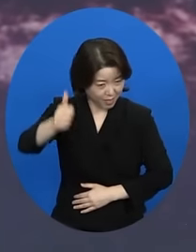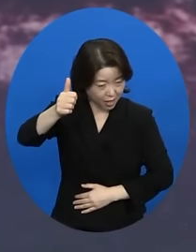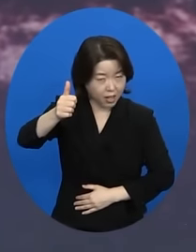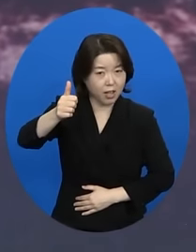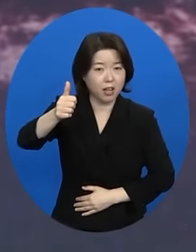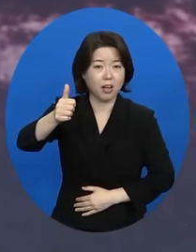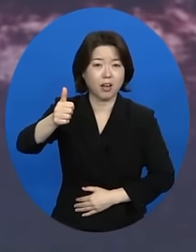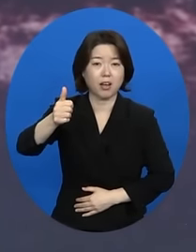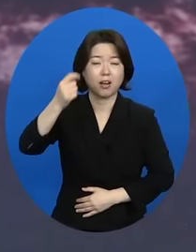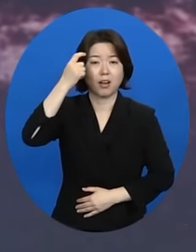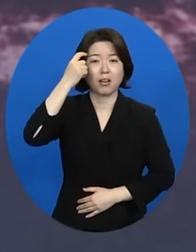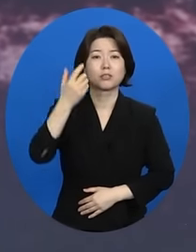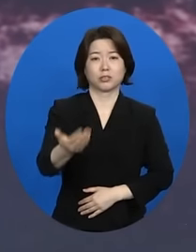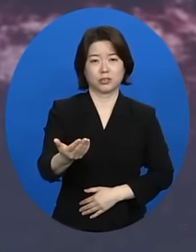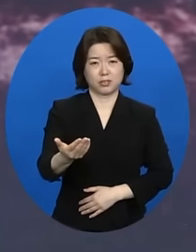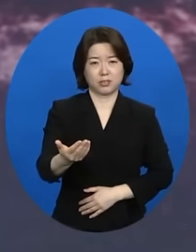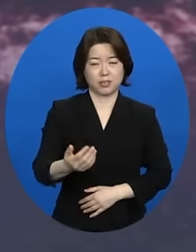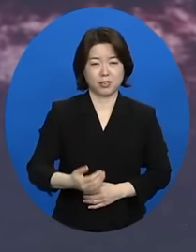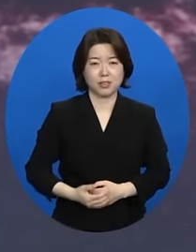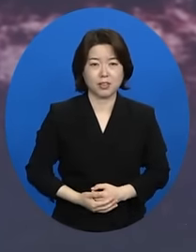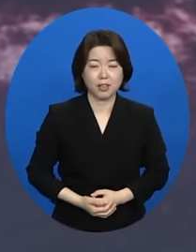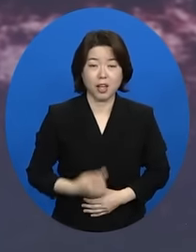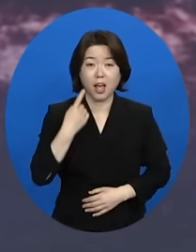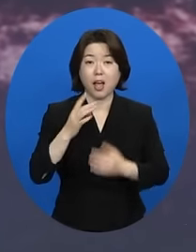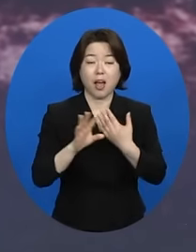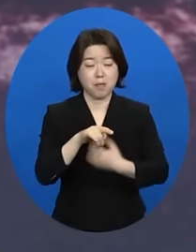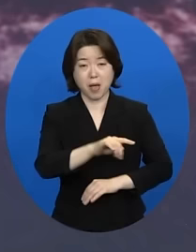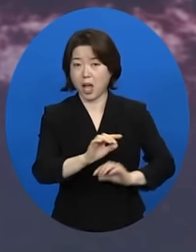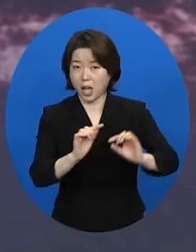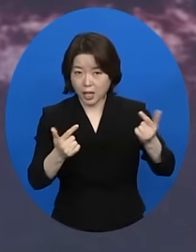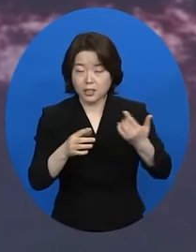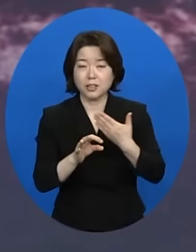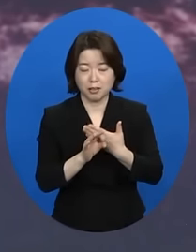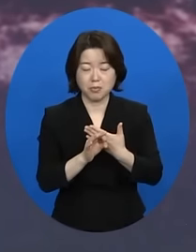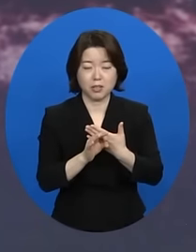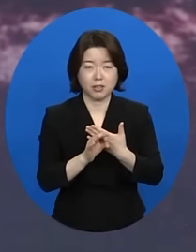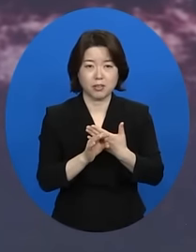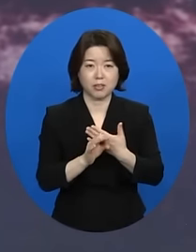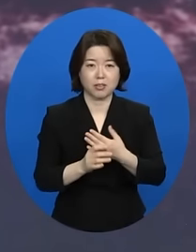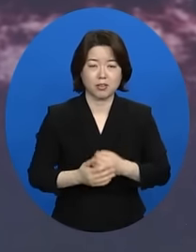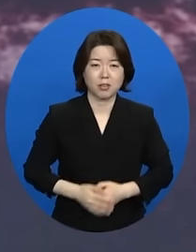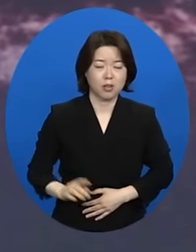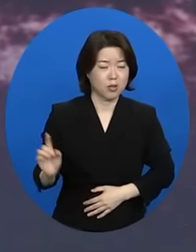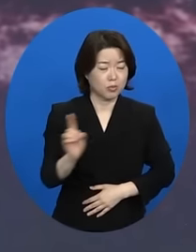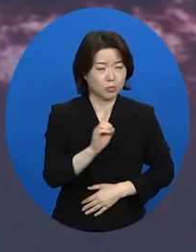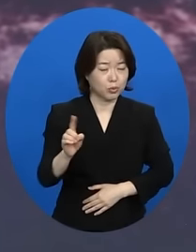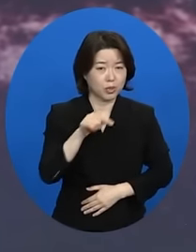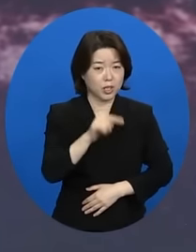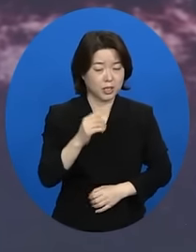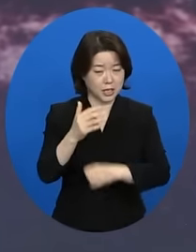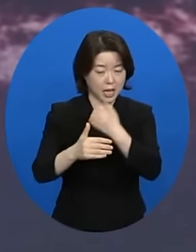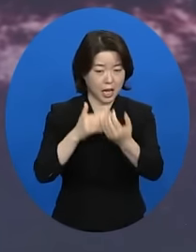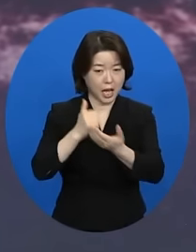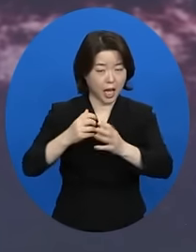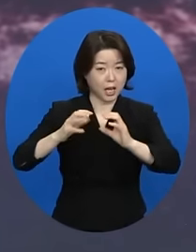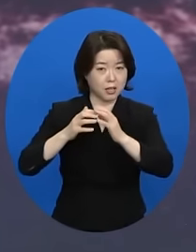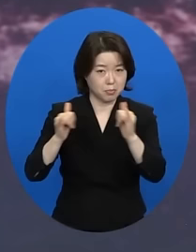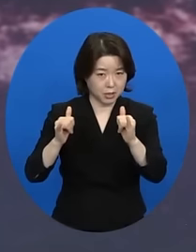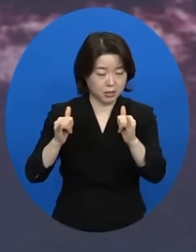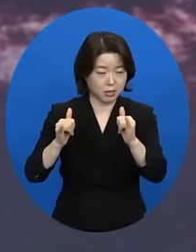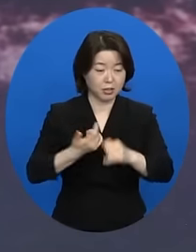질문을 던지고 있는 것이죠. 만약 그렇지 않다면 도대체 이 하나님의 백성, 이